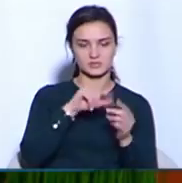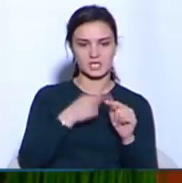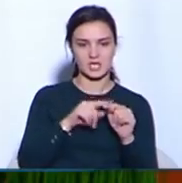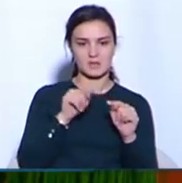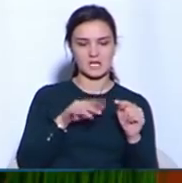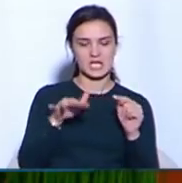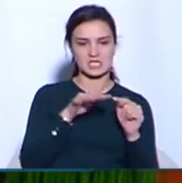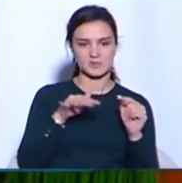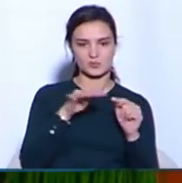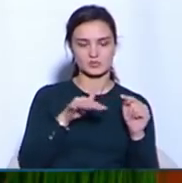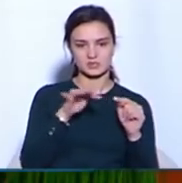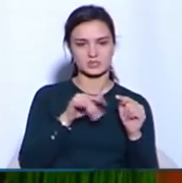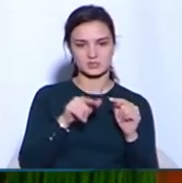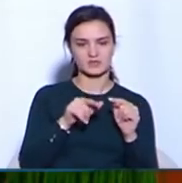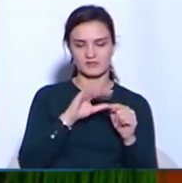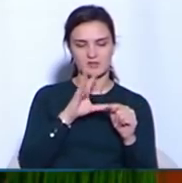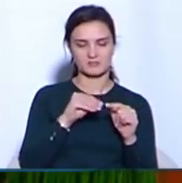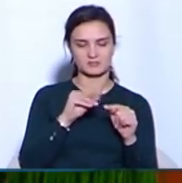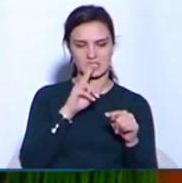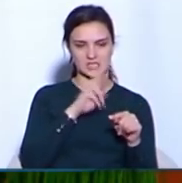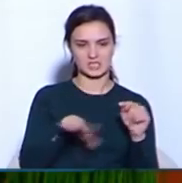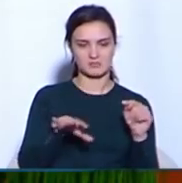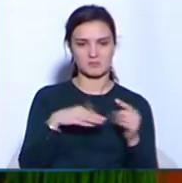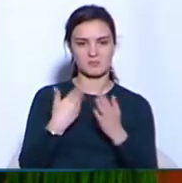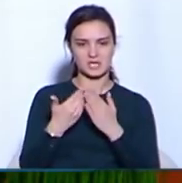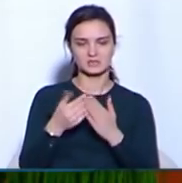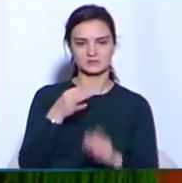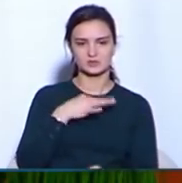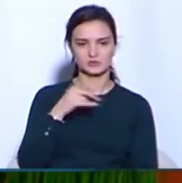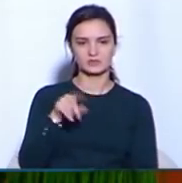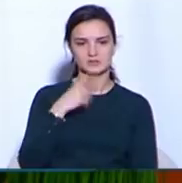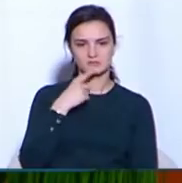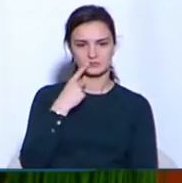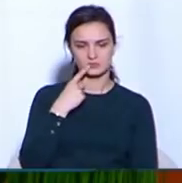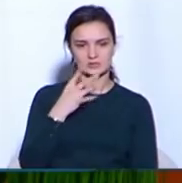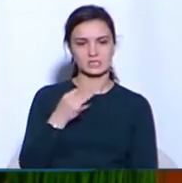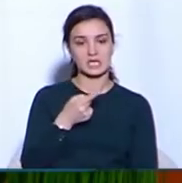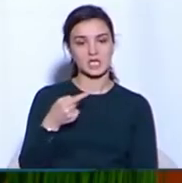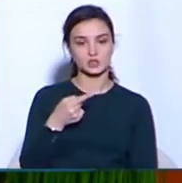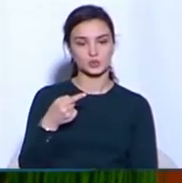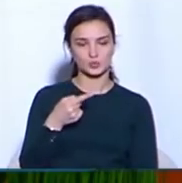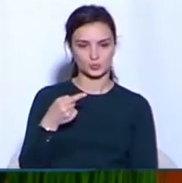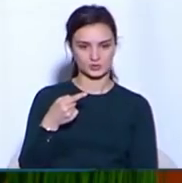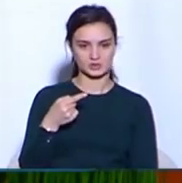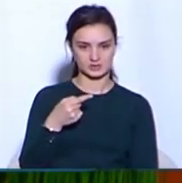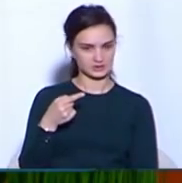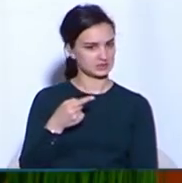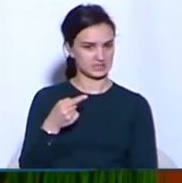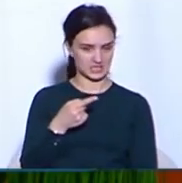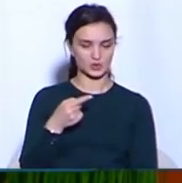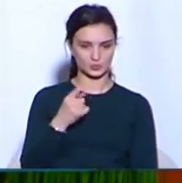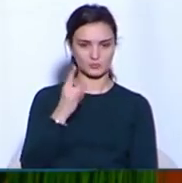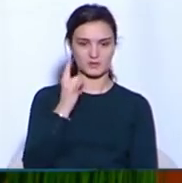გარემოს ფასი და აზრი ეკარგება. მაგრამ მაგალითი გითხარით, თქვენ ბრძანეთ რომ ნეგატიური შინაარსის